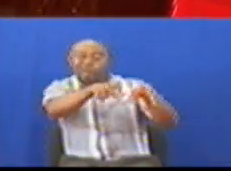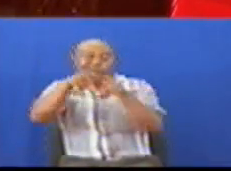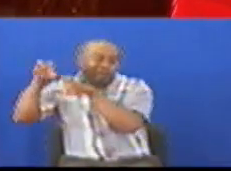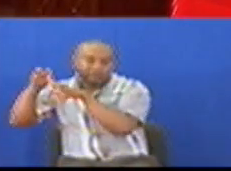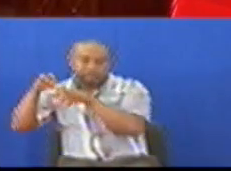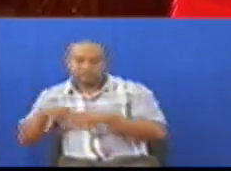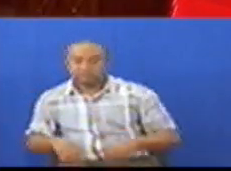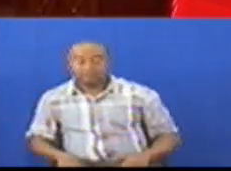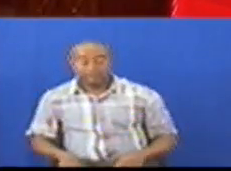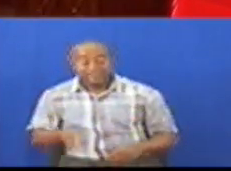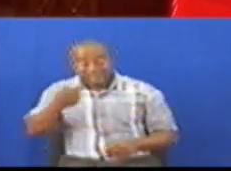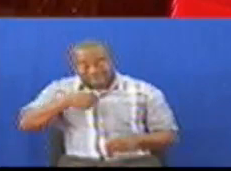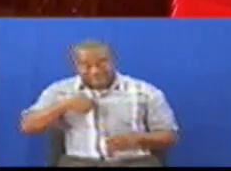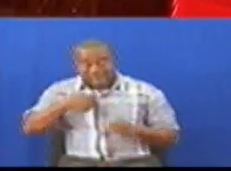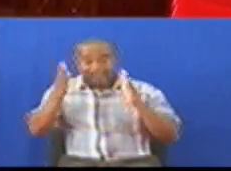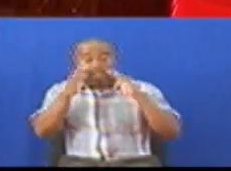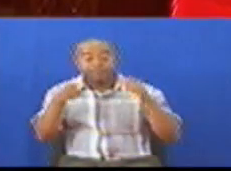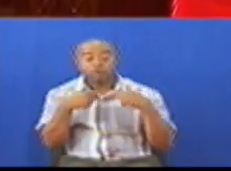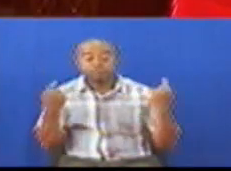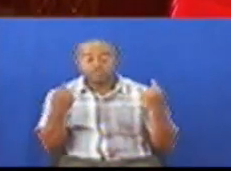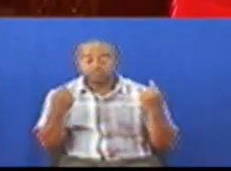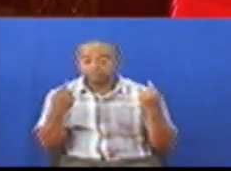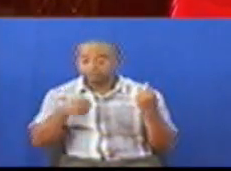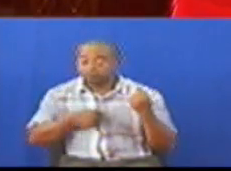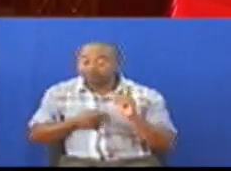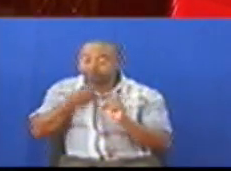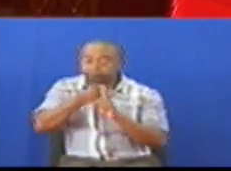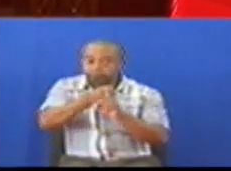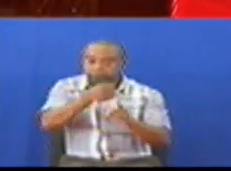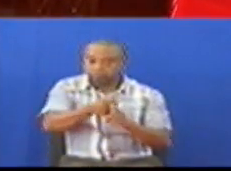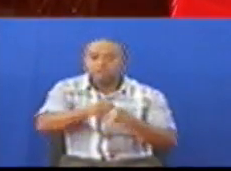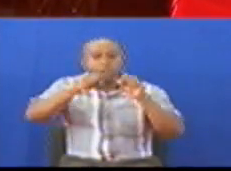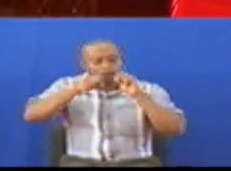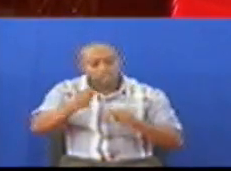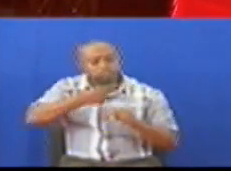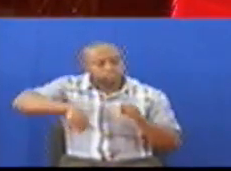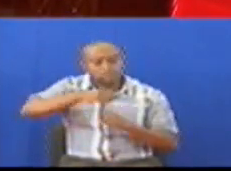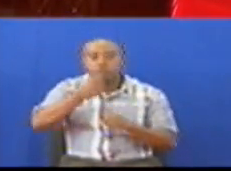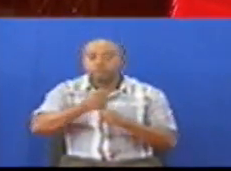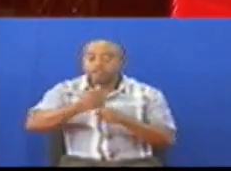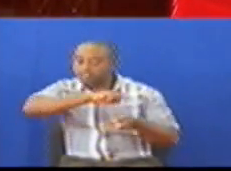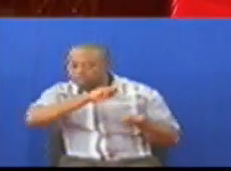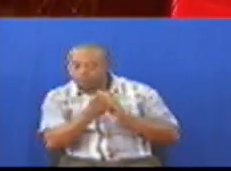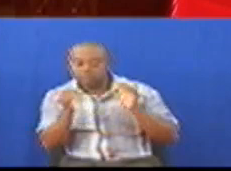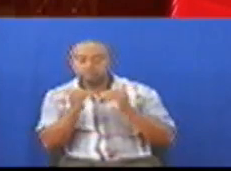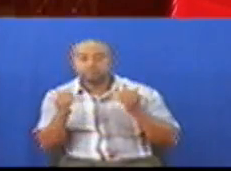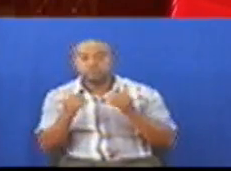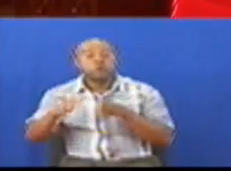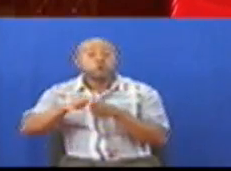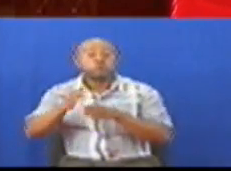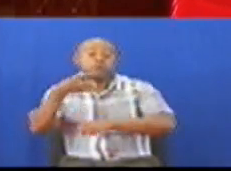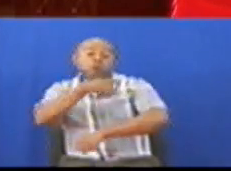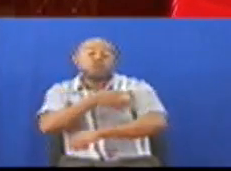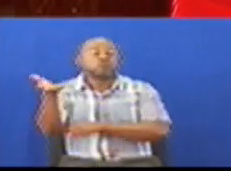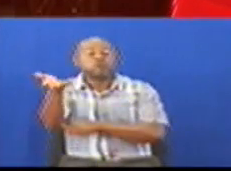upinzani inasisitiza kuwa uwezeshwaji wa kweli utatokana na mapinduzi ya kidemokrasia yanayohusiana na nguvu ya umma. Uwezeshaji utaletwa